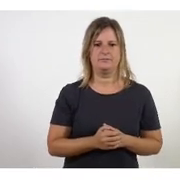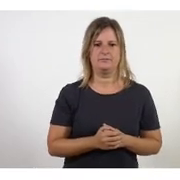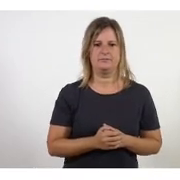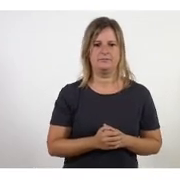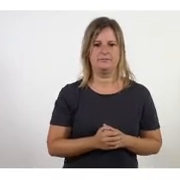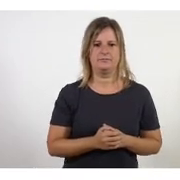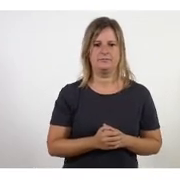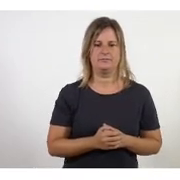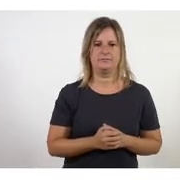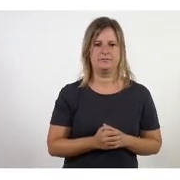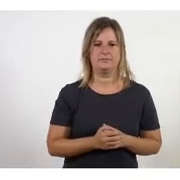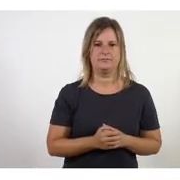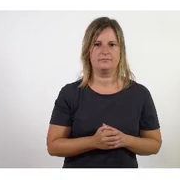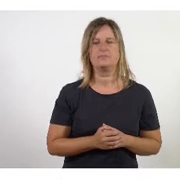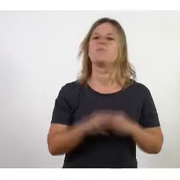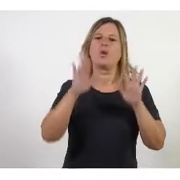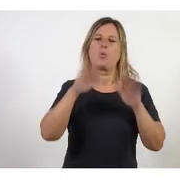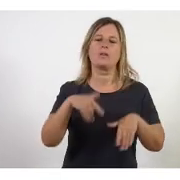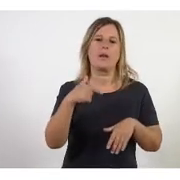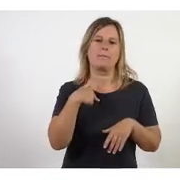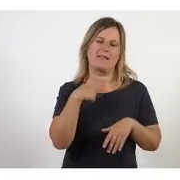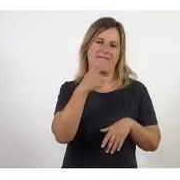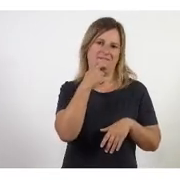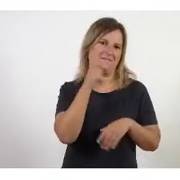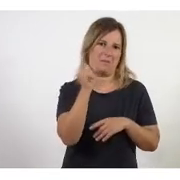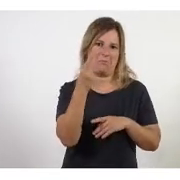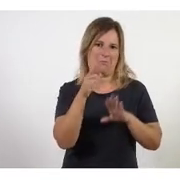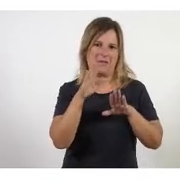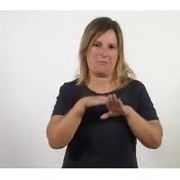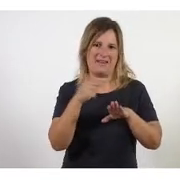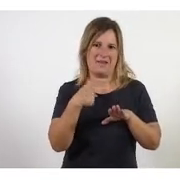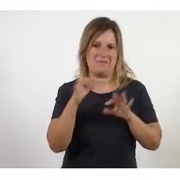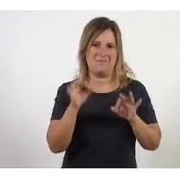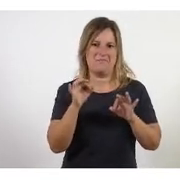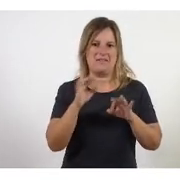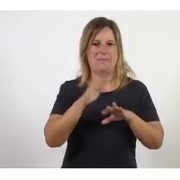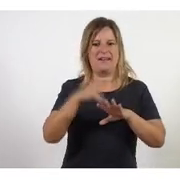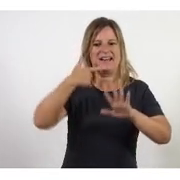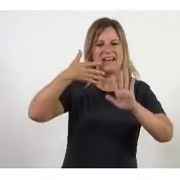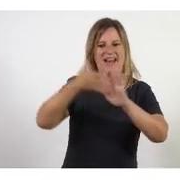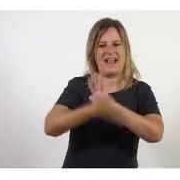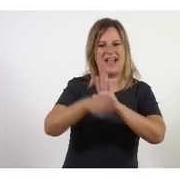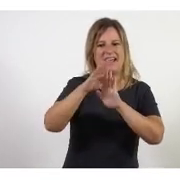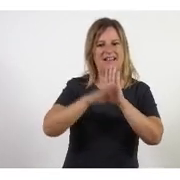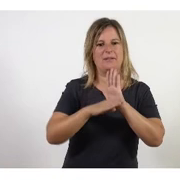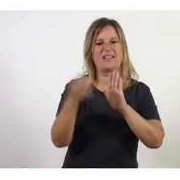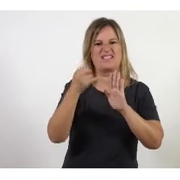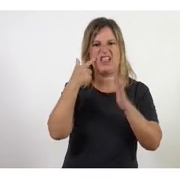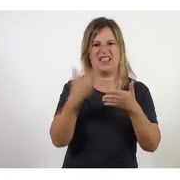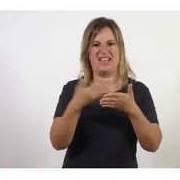I finalment, el que més m'agrada a mi, perquè és aquest que on pots explorar les narratives, són aquests